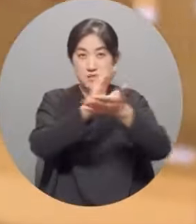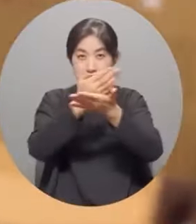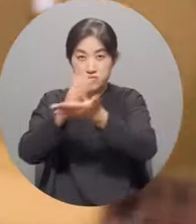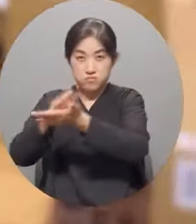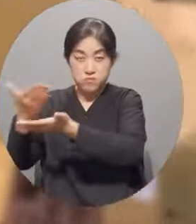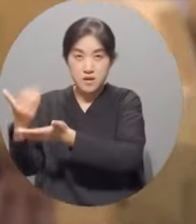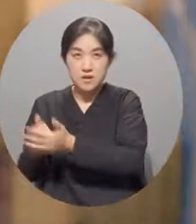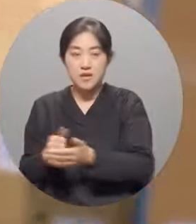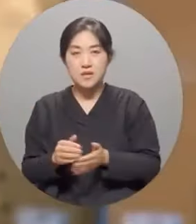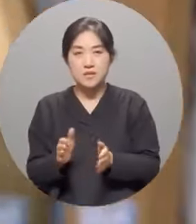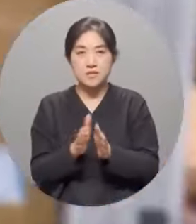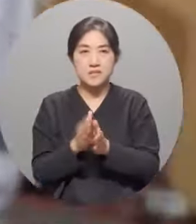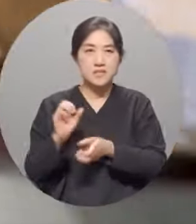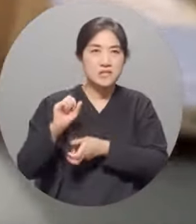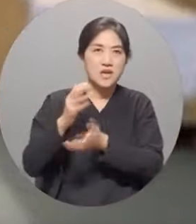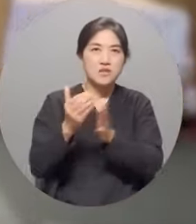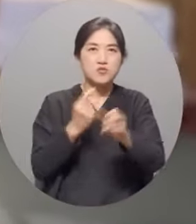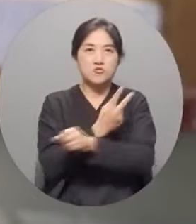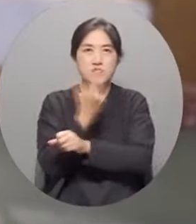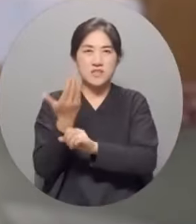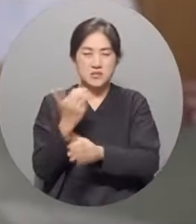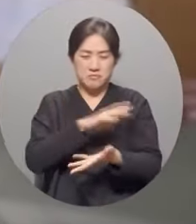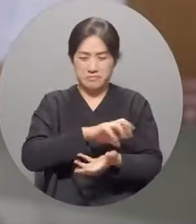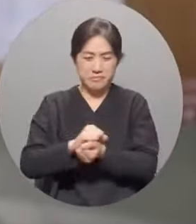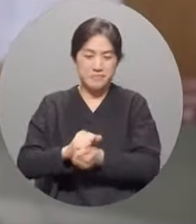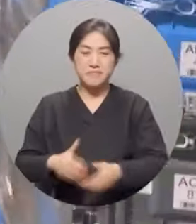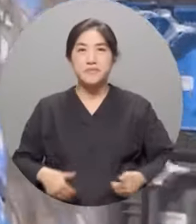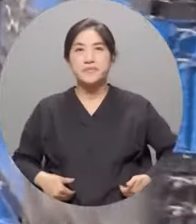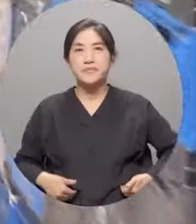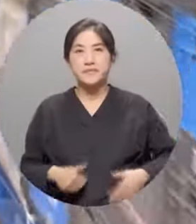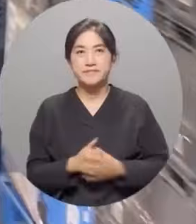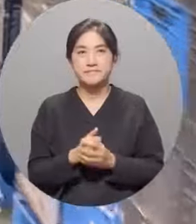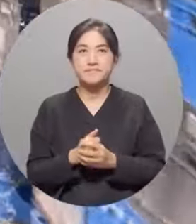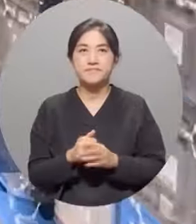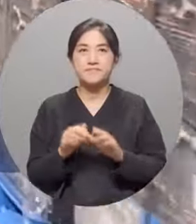작업을 출고 전 2시간 안에 모두 마무리해야 합니다.